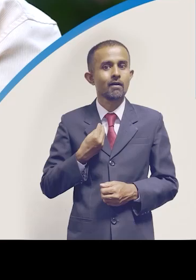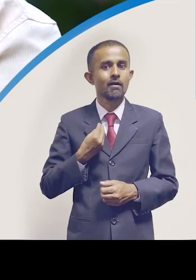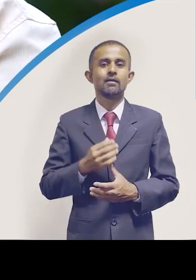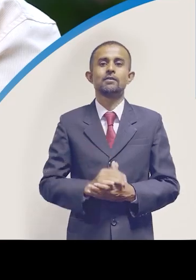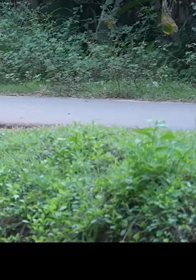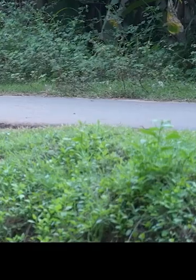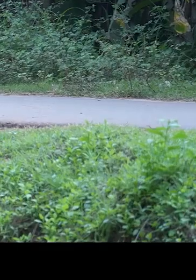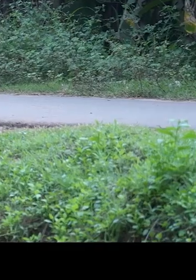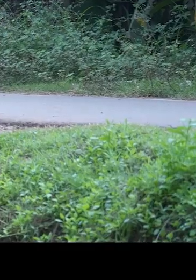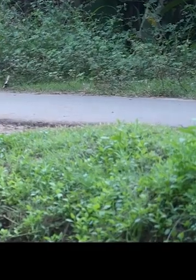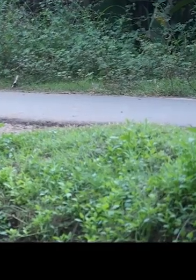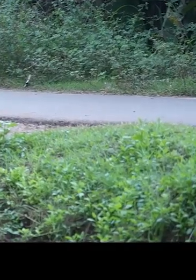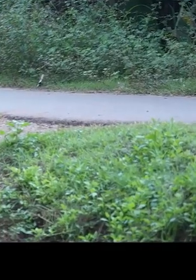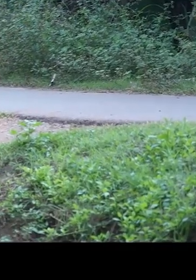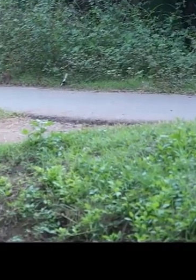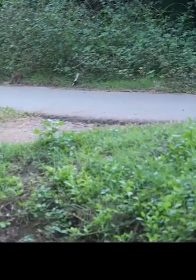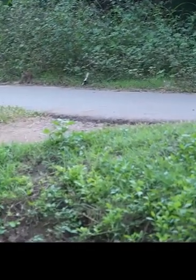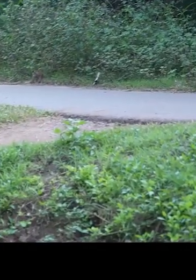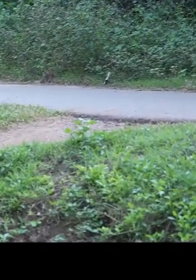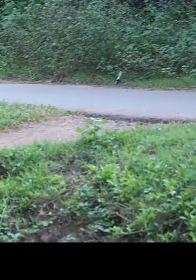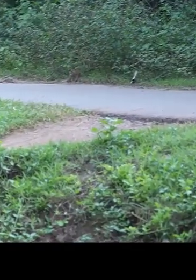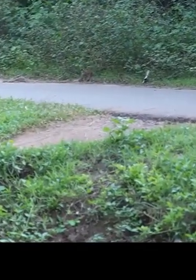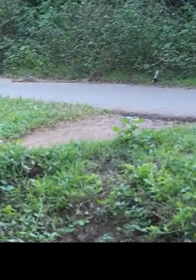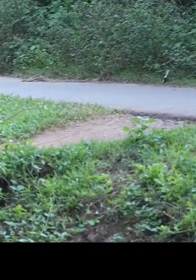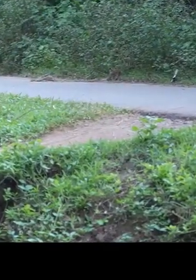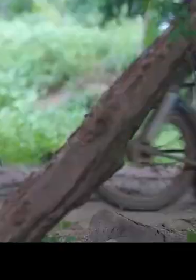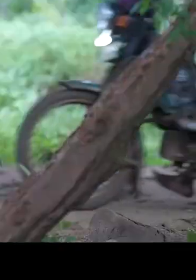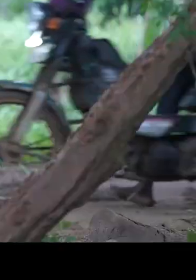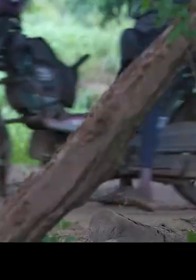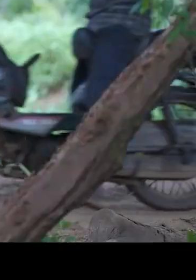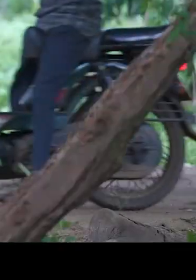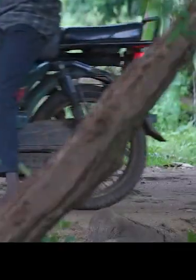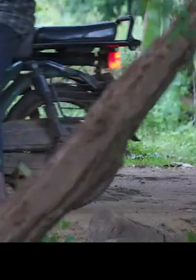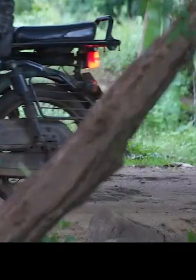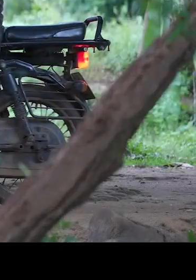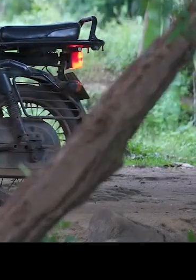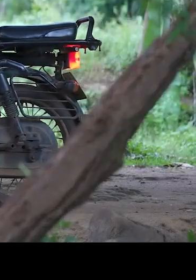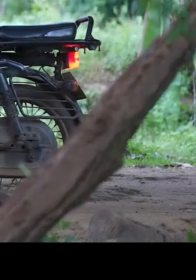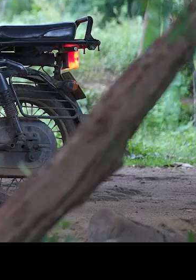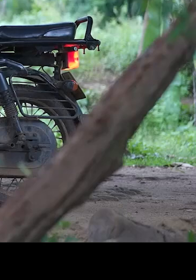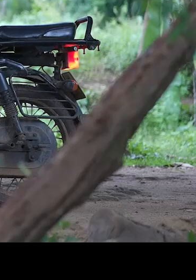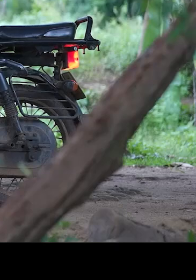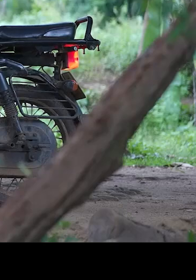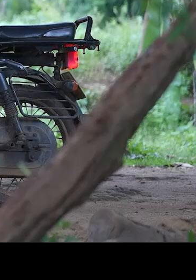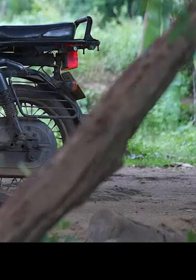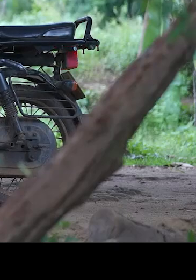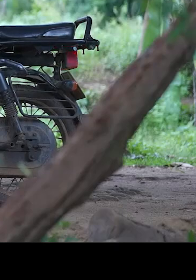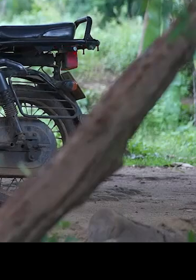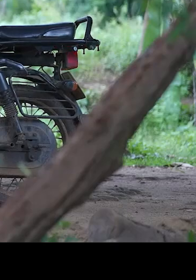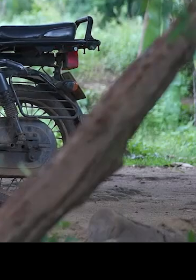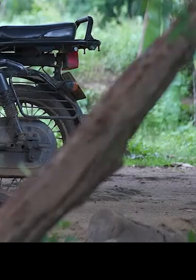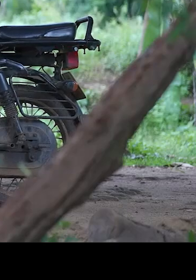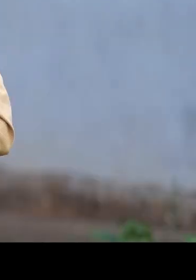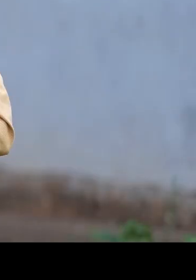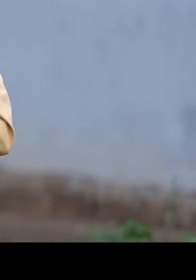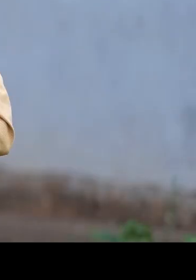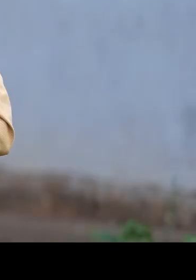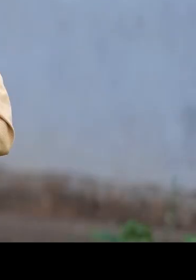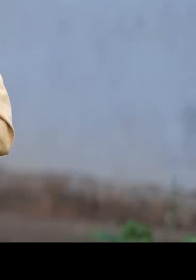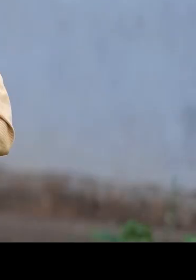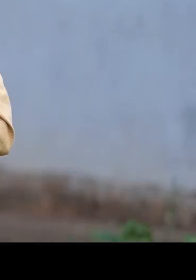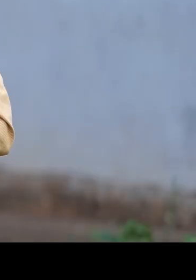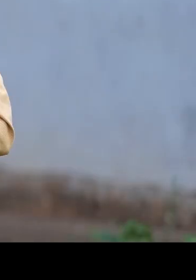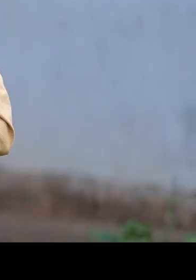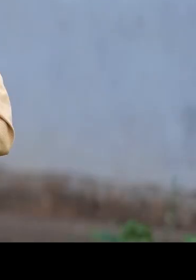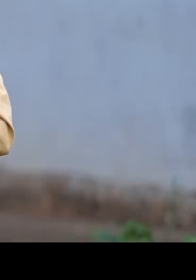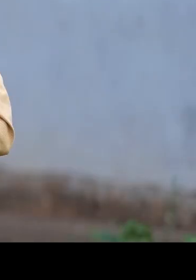මුදල් ලබා දෙනවා. ශාමල් මහතා ලීපාලමකින් එකොට වී මෝටර් බයිසිකලෙන් දෙවස වෙත ගමන් කරයි.